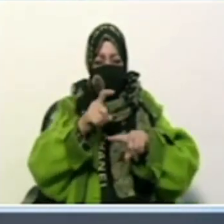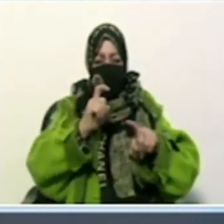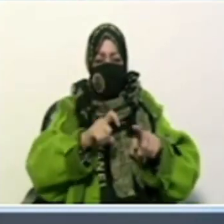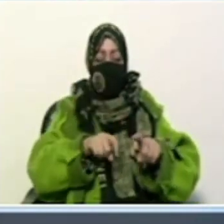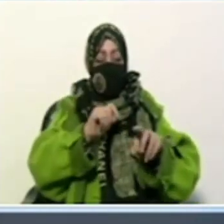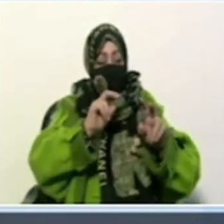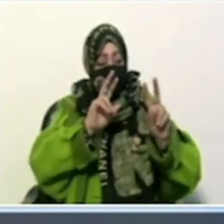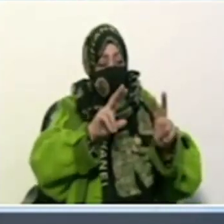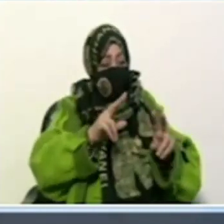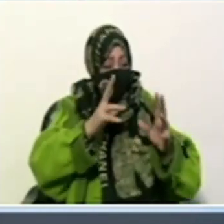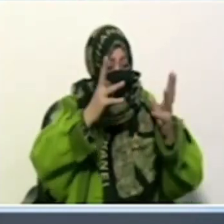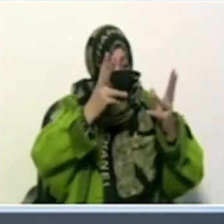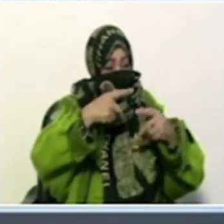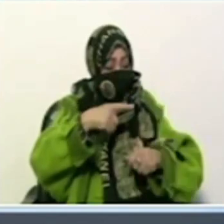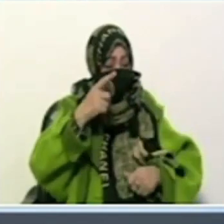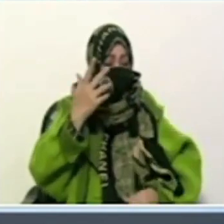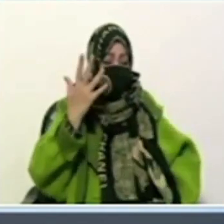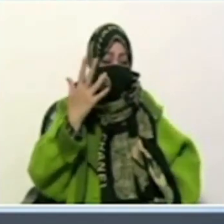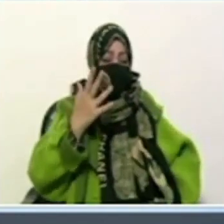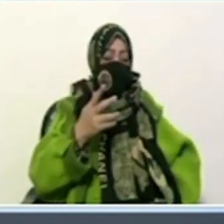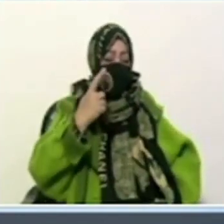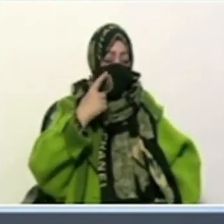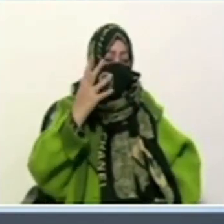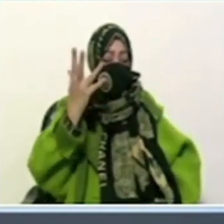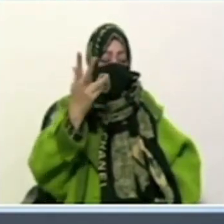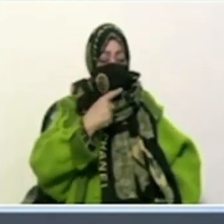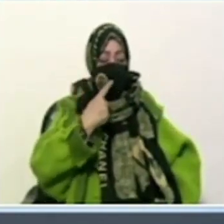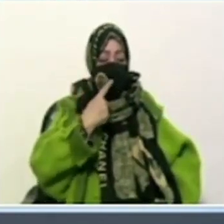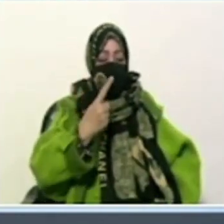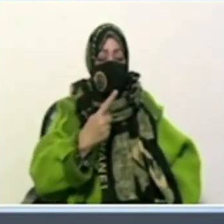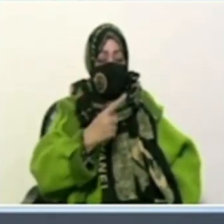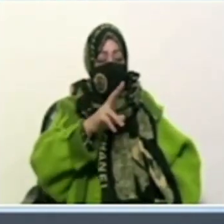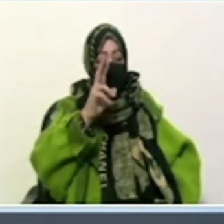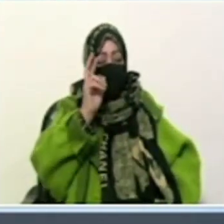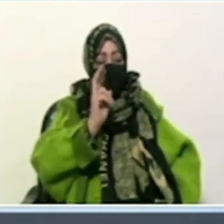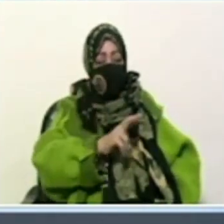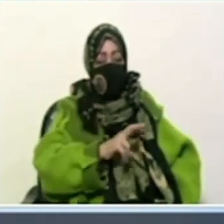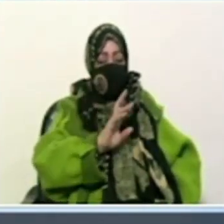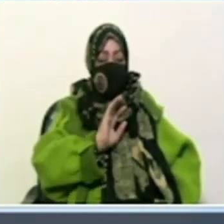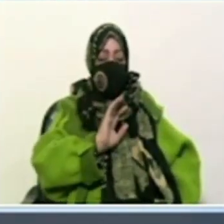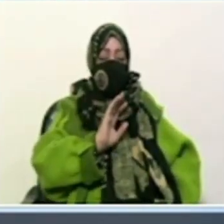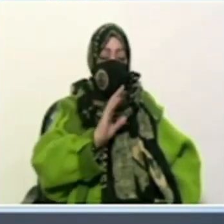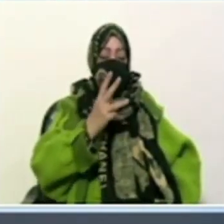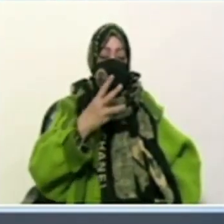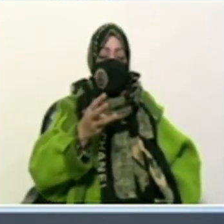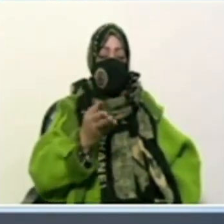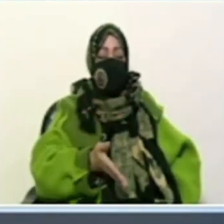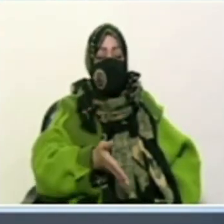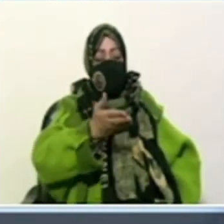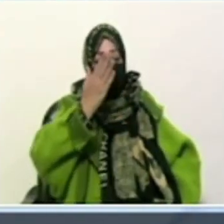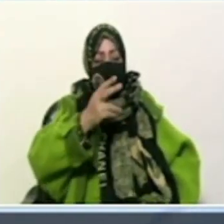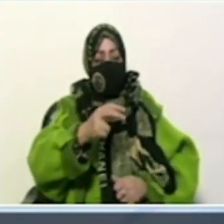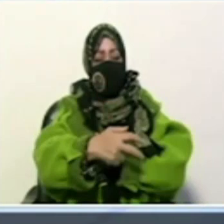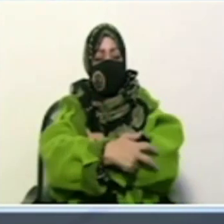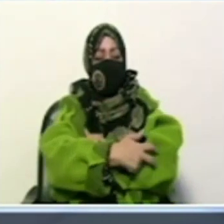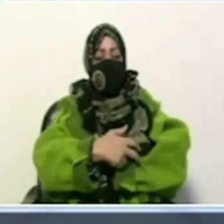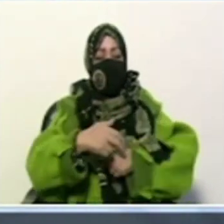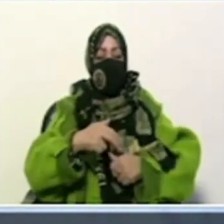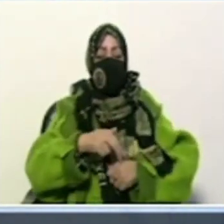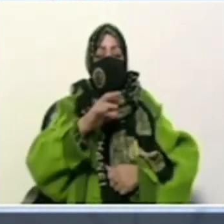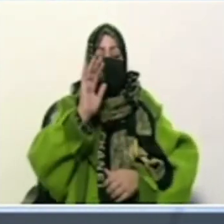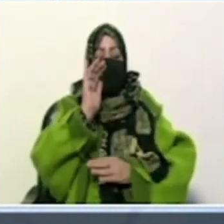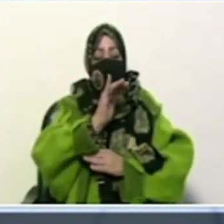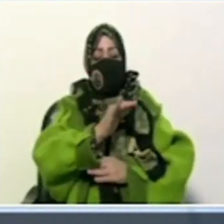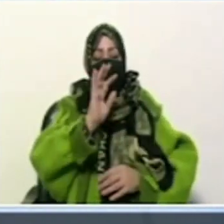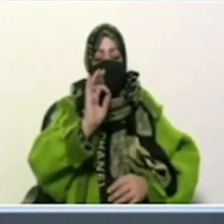أنه يجب فيه الزكاة، لكن شرط تحددي يعني النصاب كم، وفي